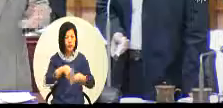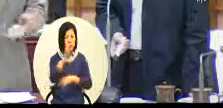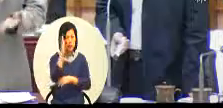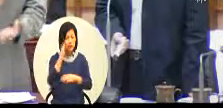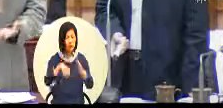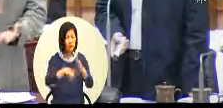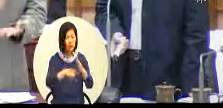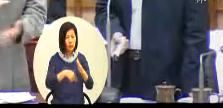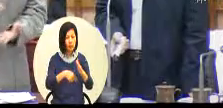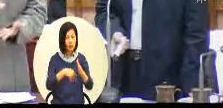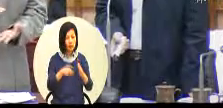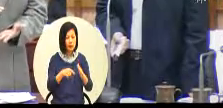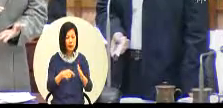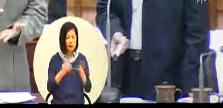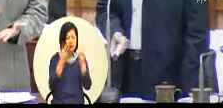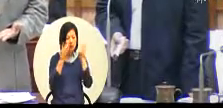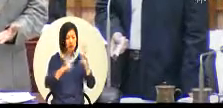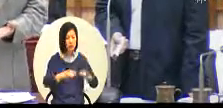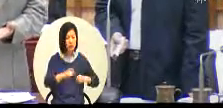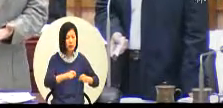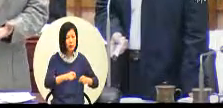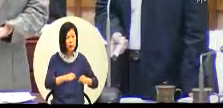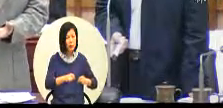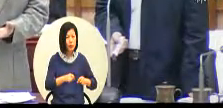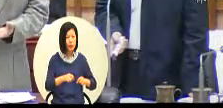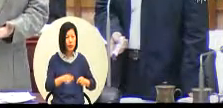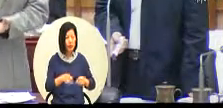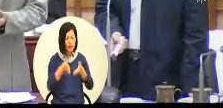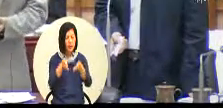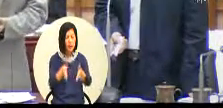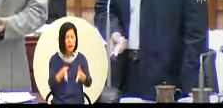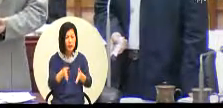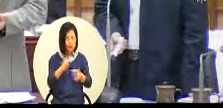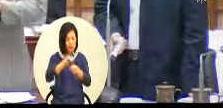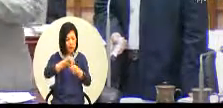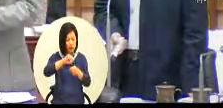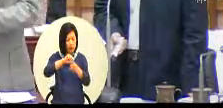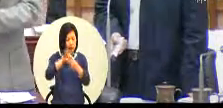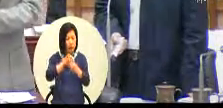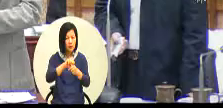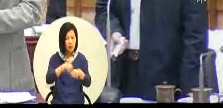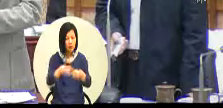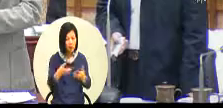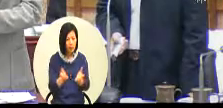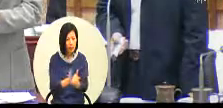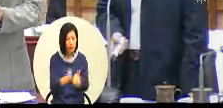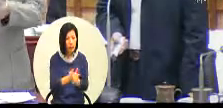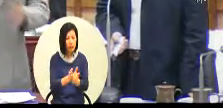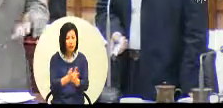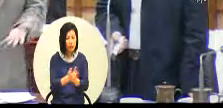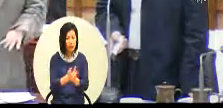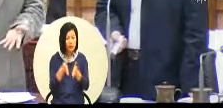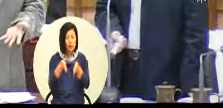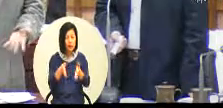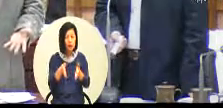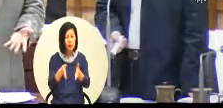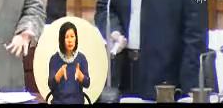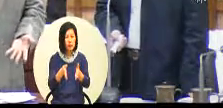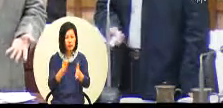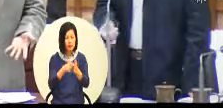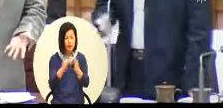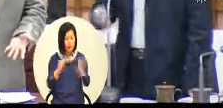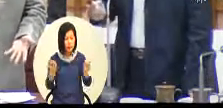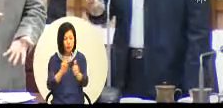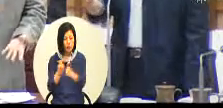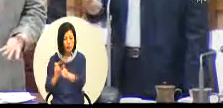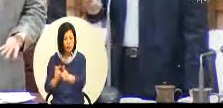院的这个草案，财政部的草案，它是指增加的部分作为长照财源，就是原来的部分还是保障